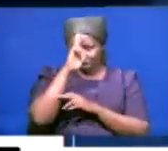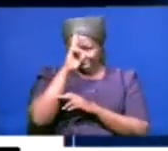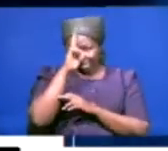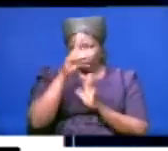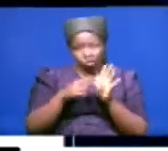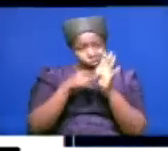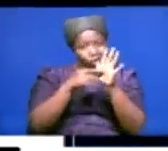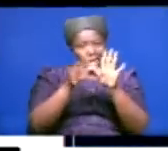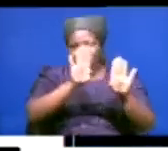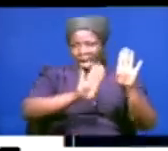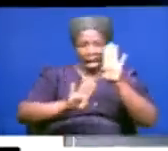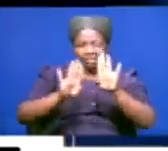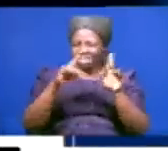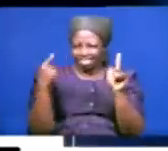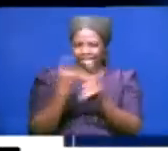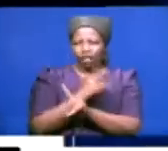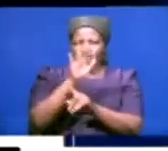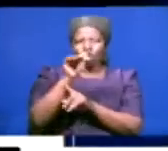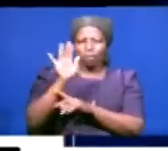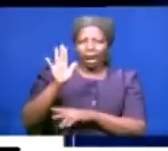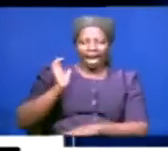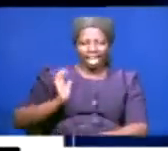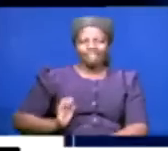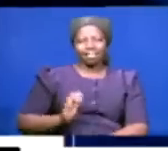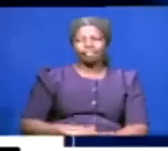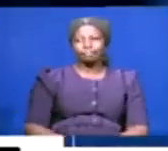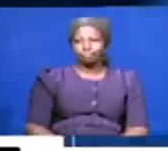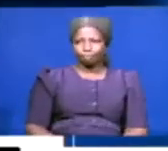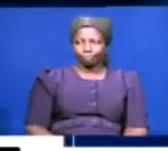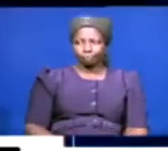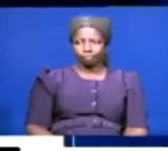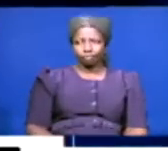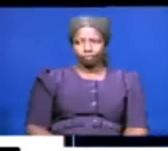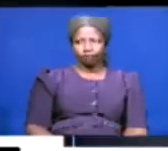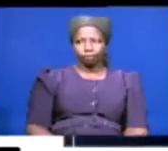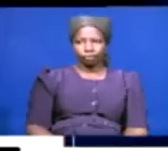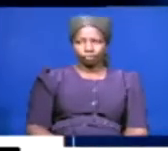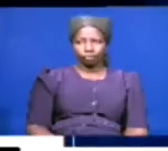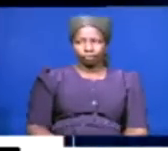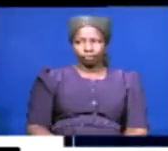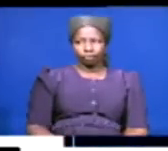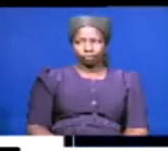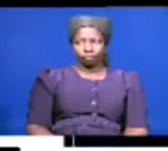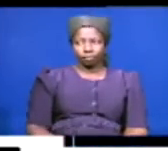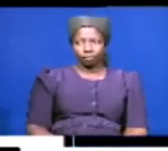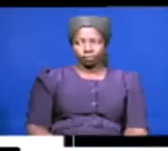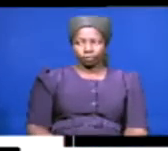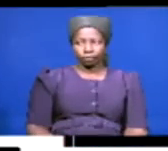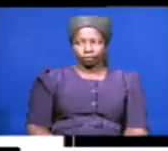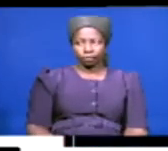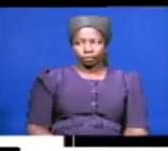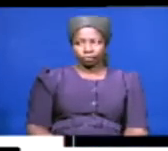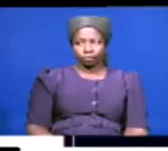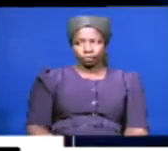ya huduma ya taifa ya polisi. Unataka nikapige miguu yote? Ngoja. Mimi najitetea. Hata challenge nampigia saa hii. Haki ya